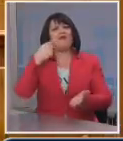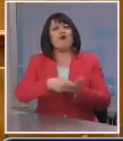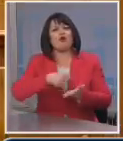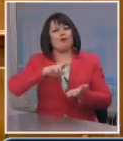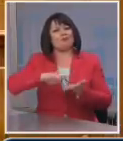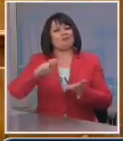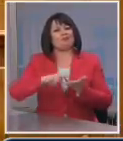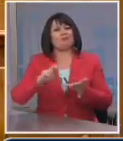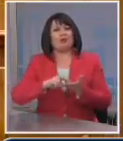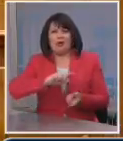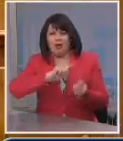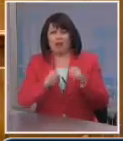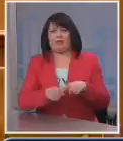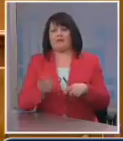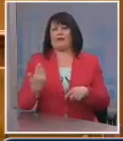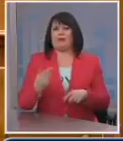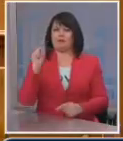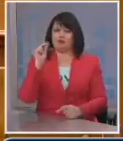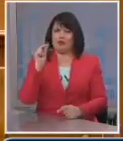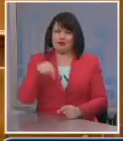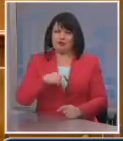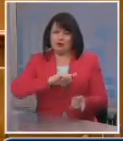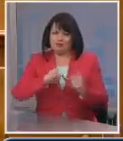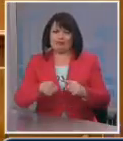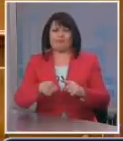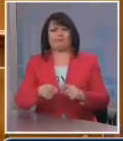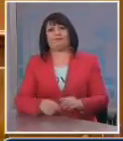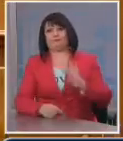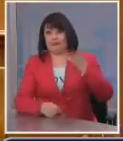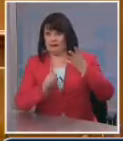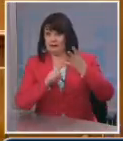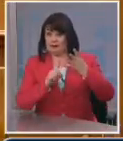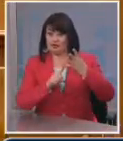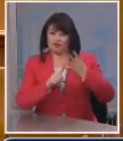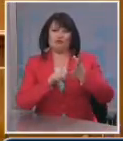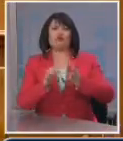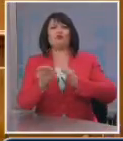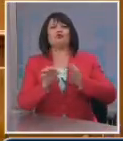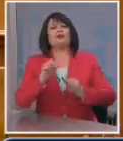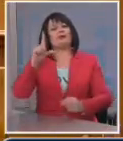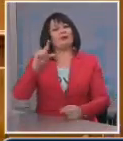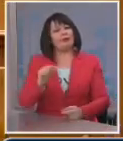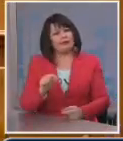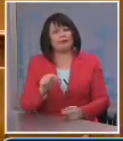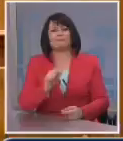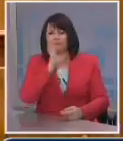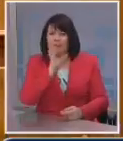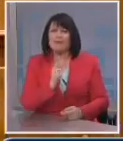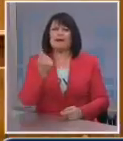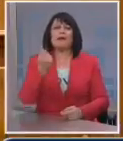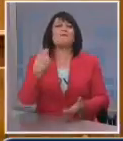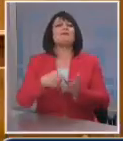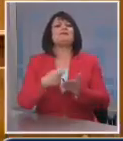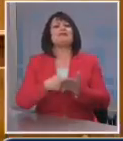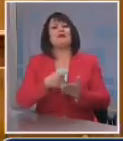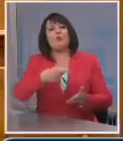οποία είχατε πει μόλις πριν από λίγες μέρες. Τέταρτον, το νομοσχέδιο μειώνει τις πραγματικές αποδοχές